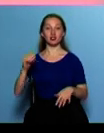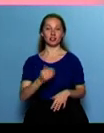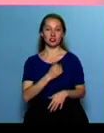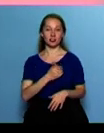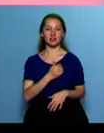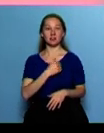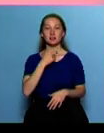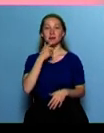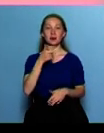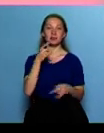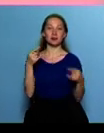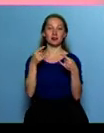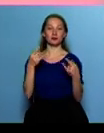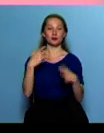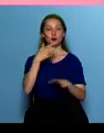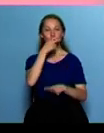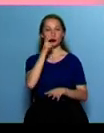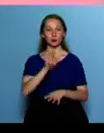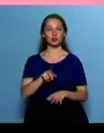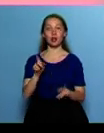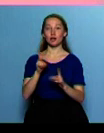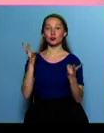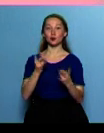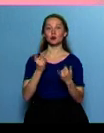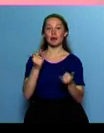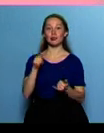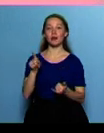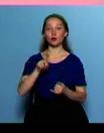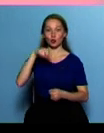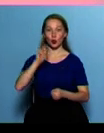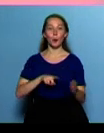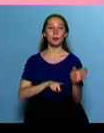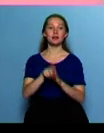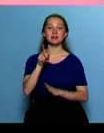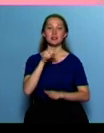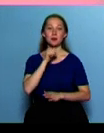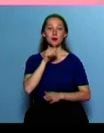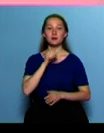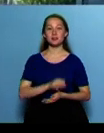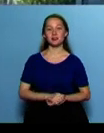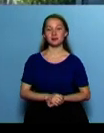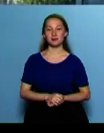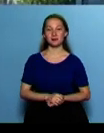биатлон только по телевизору уже скучно. Что нужно, чтобы выйти на старт, расскажет Дмитрий Вороновнин.